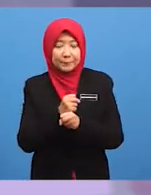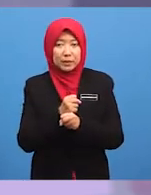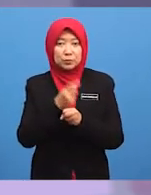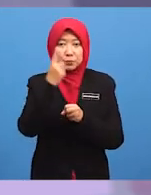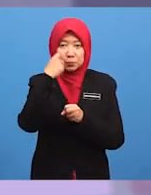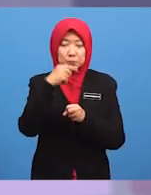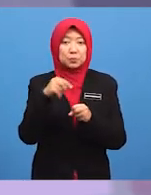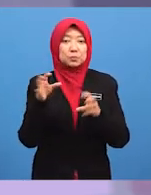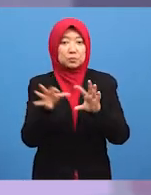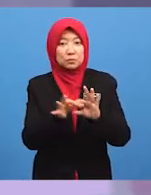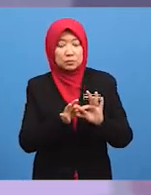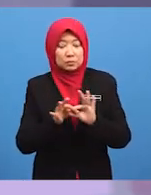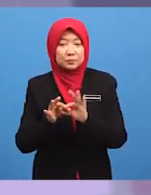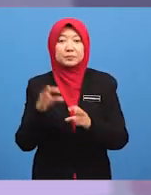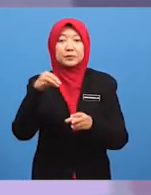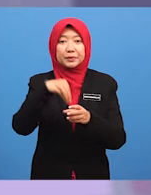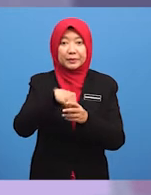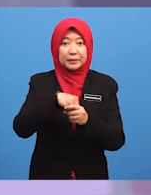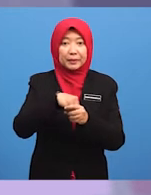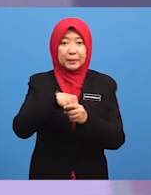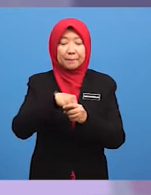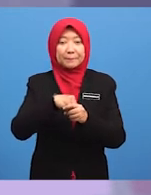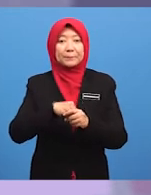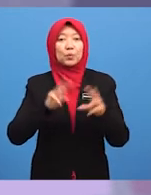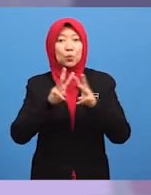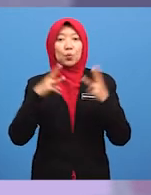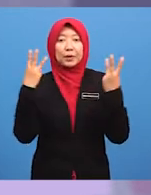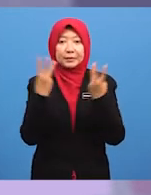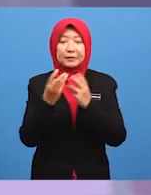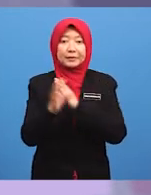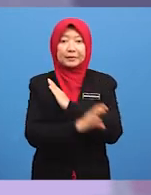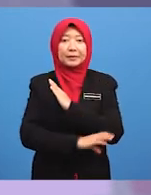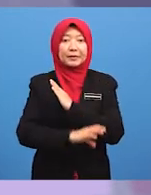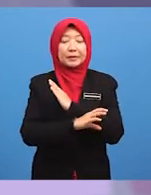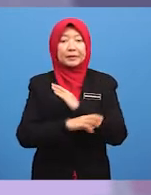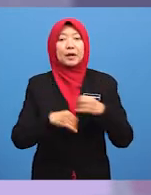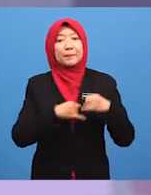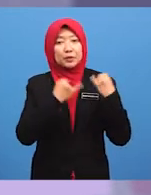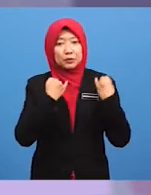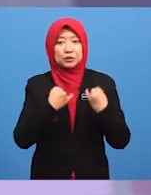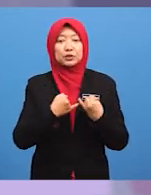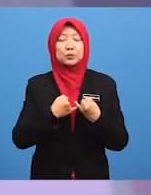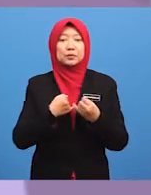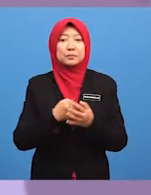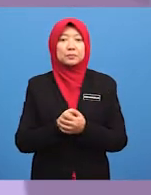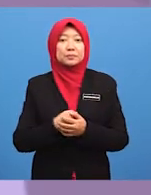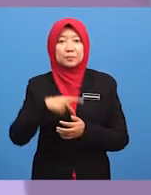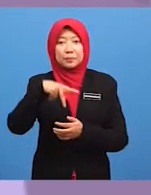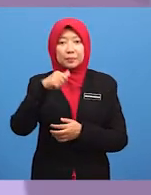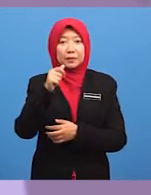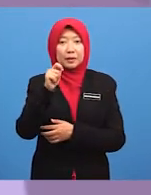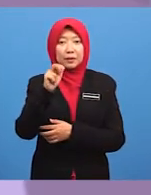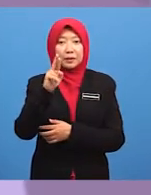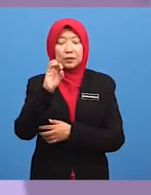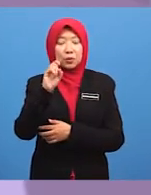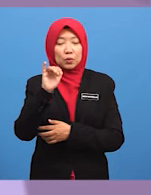memupuk permuafakatan dalam kalangan warga negara yang berjiwa patriotik.